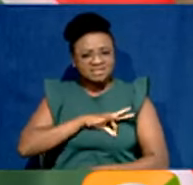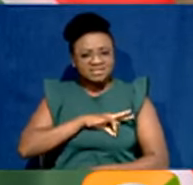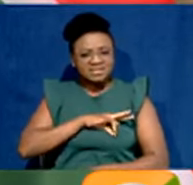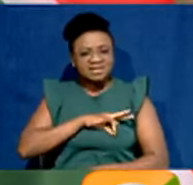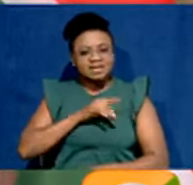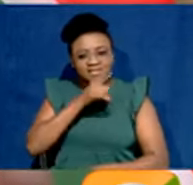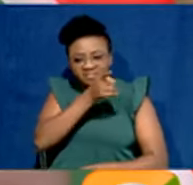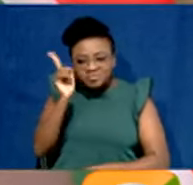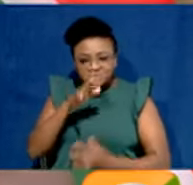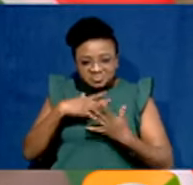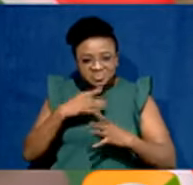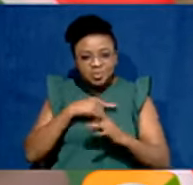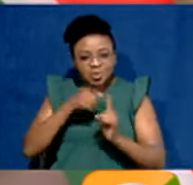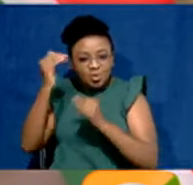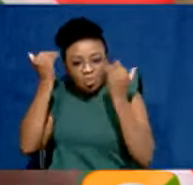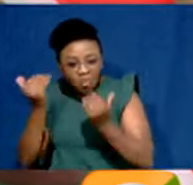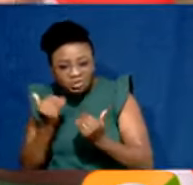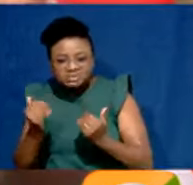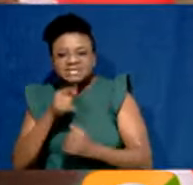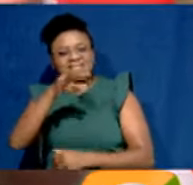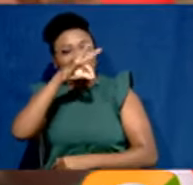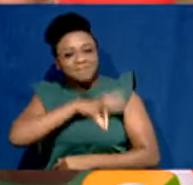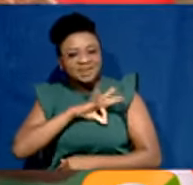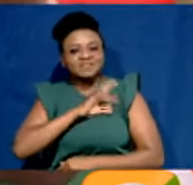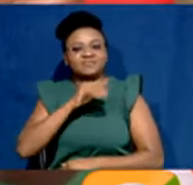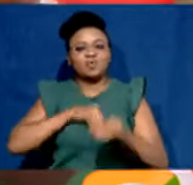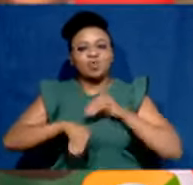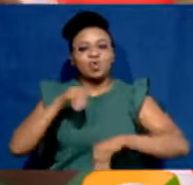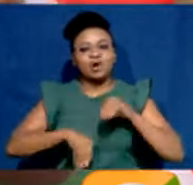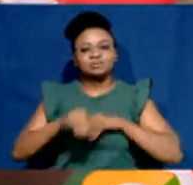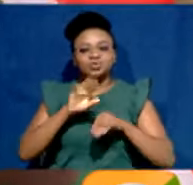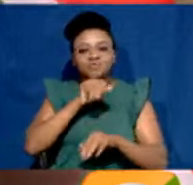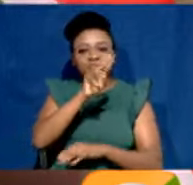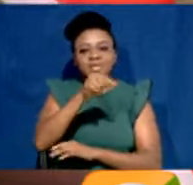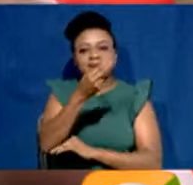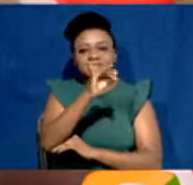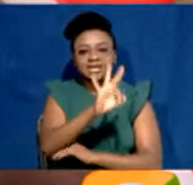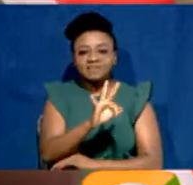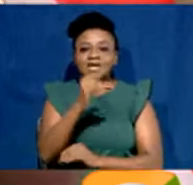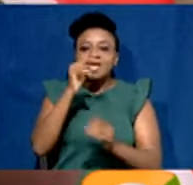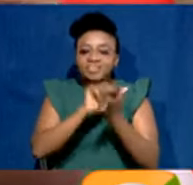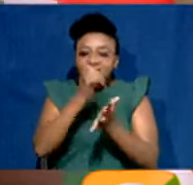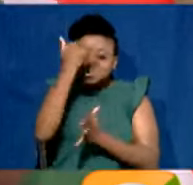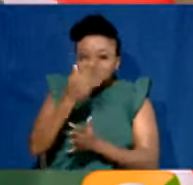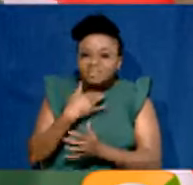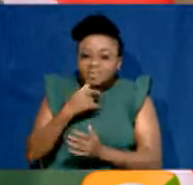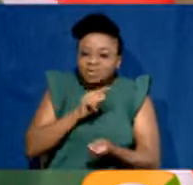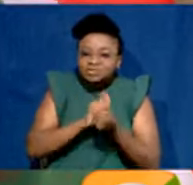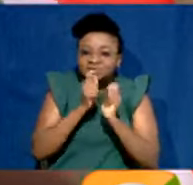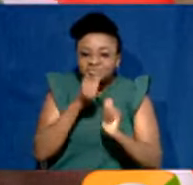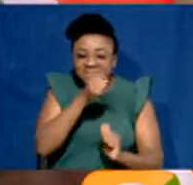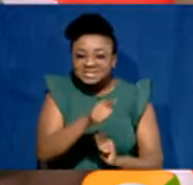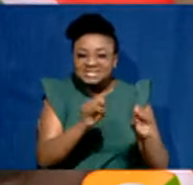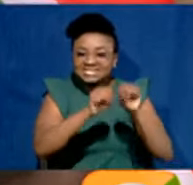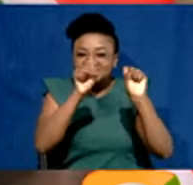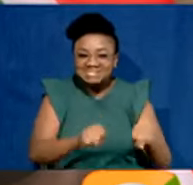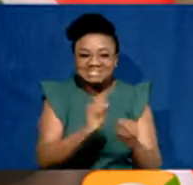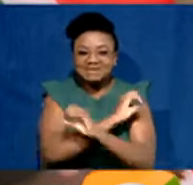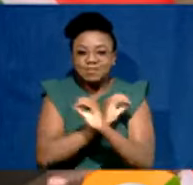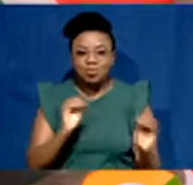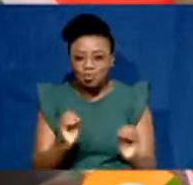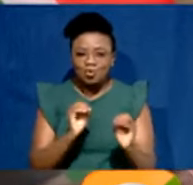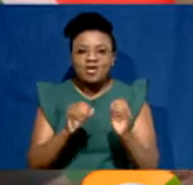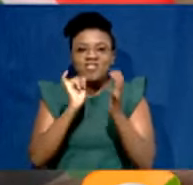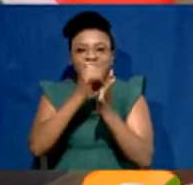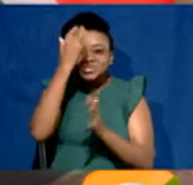corruption that is going on in NHIF. That is why they don't want us to change the law. That is why they have